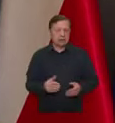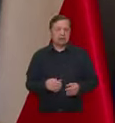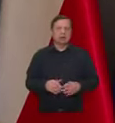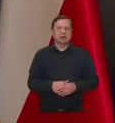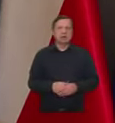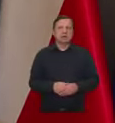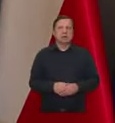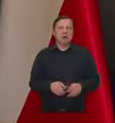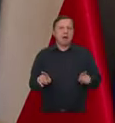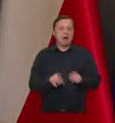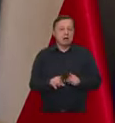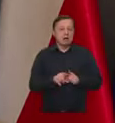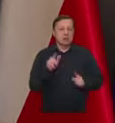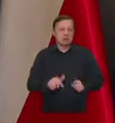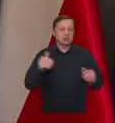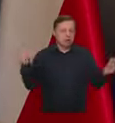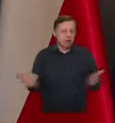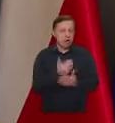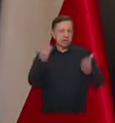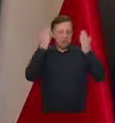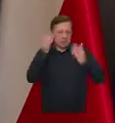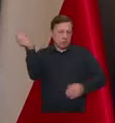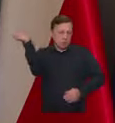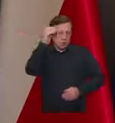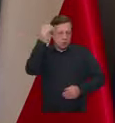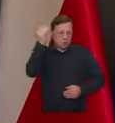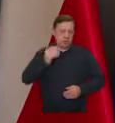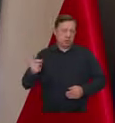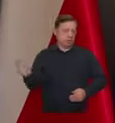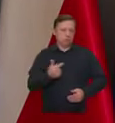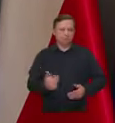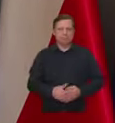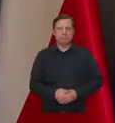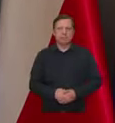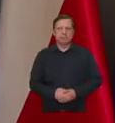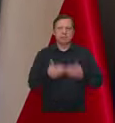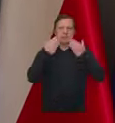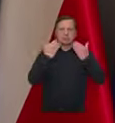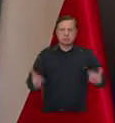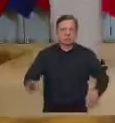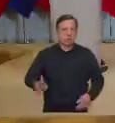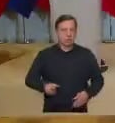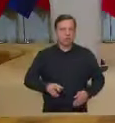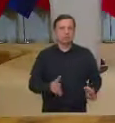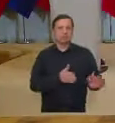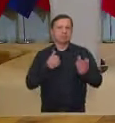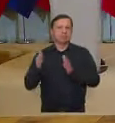nie zmarnują tego czasu i zdobędą nową wiedzę i nowe umiejętności. Dziękuję bardzo, panie ministrze.